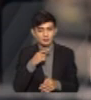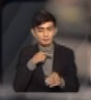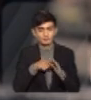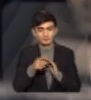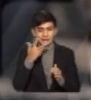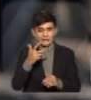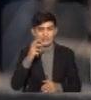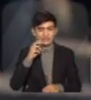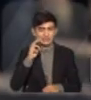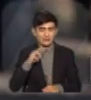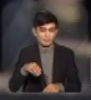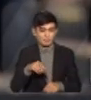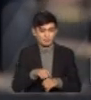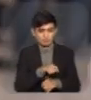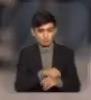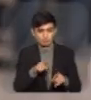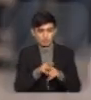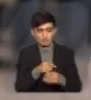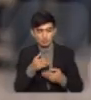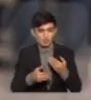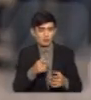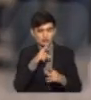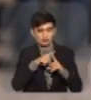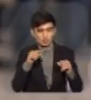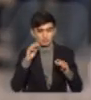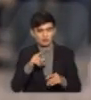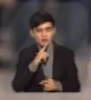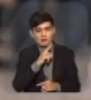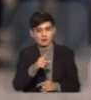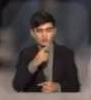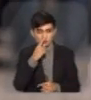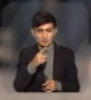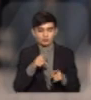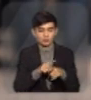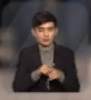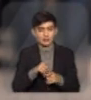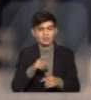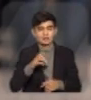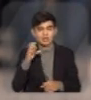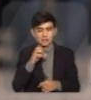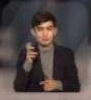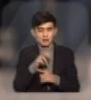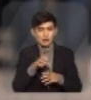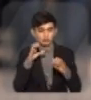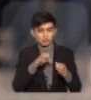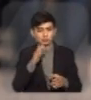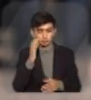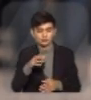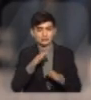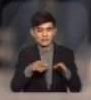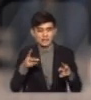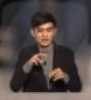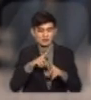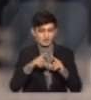3,5 километр жерге қатынайды мектептің өзіне. Қалалық әкімде келіп кетті. Сентябрьде автобус жүргіземіз оқушыларға деген